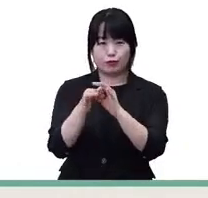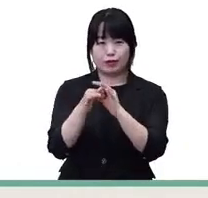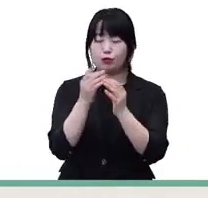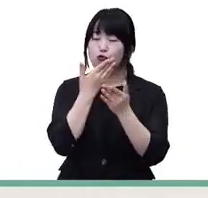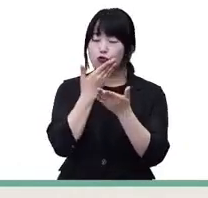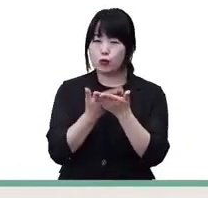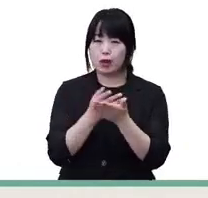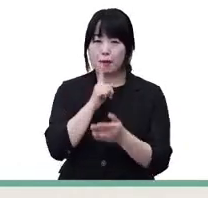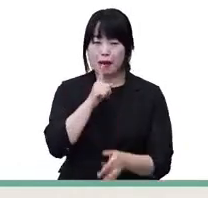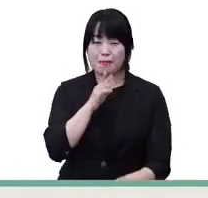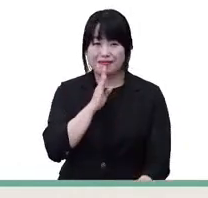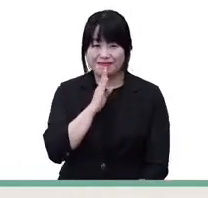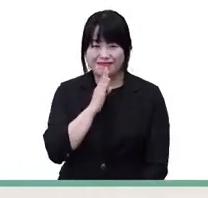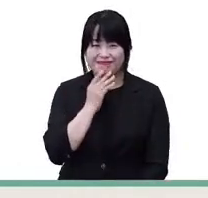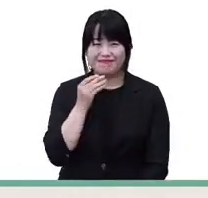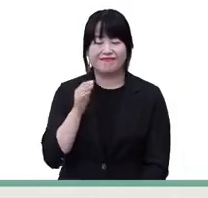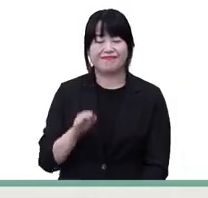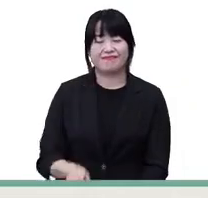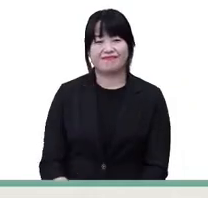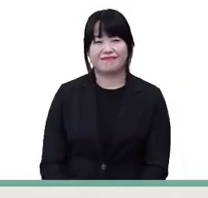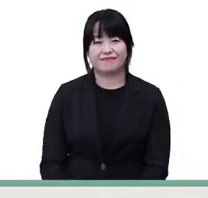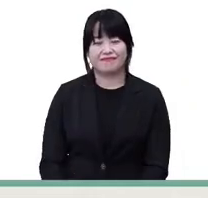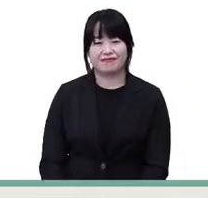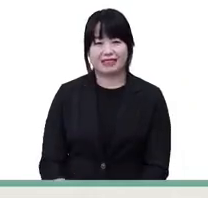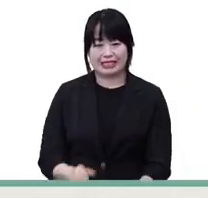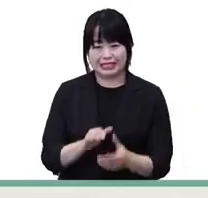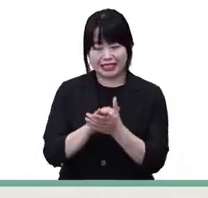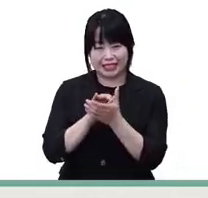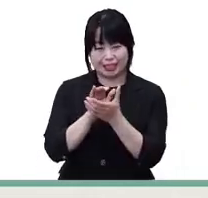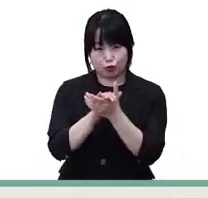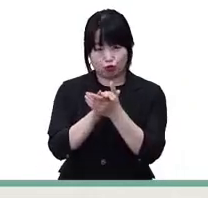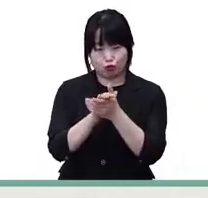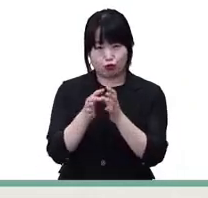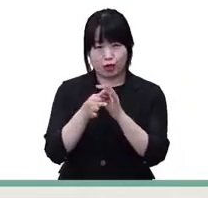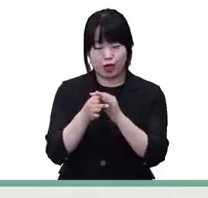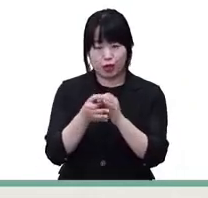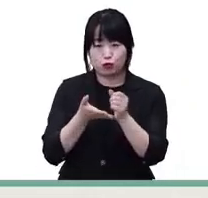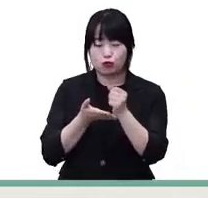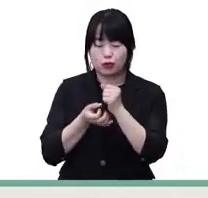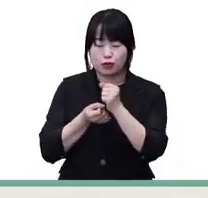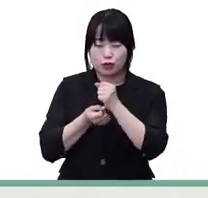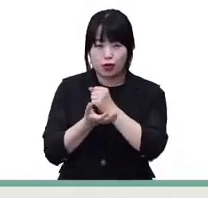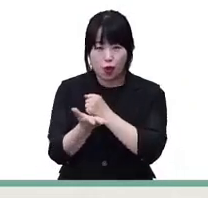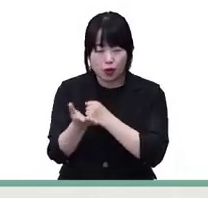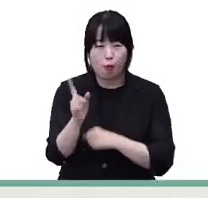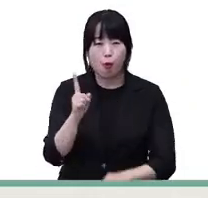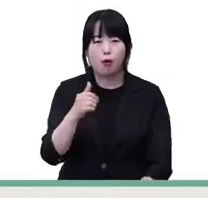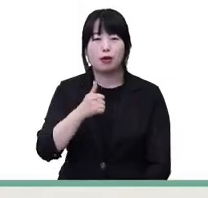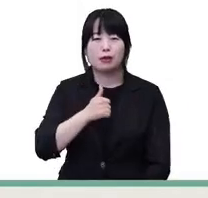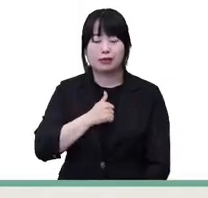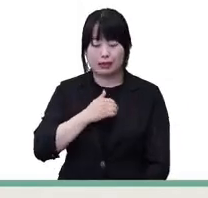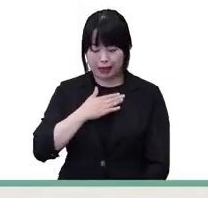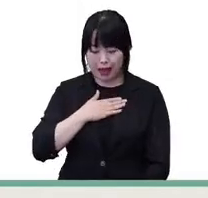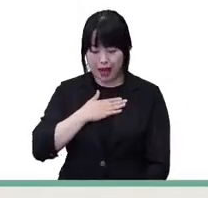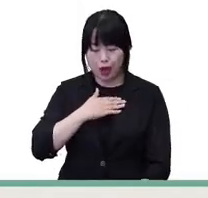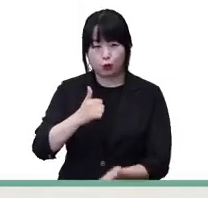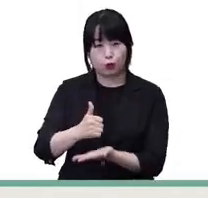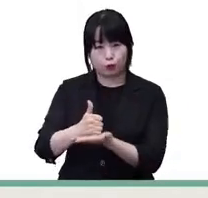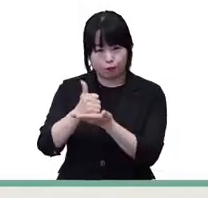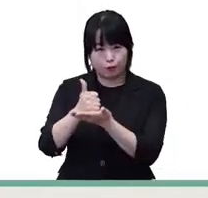중요하다고 말씀드렸잖아요. 친구 관계에 이제 영향을 주는 거는 자아존중감, 자기